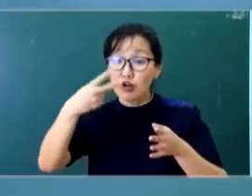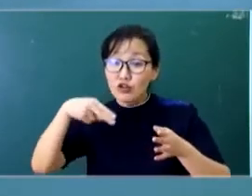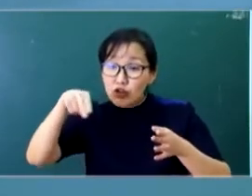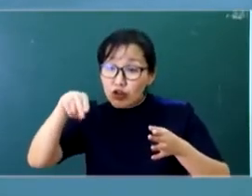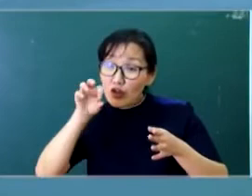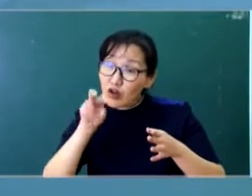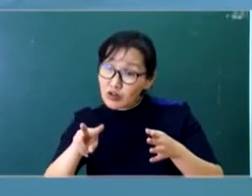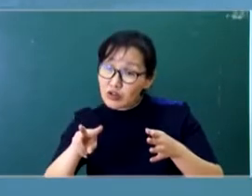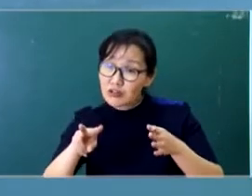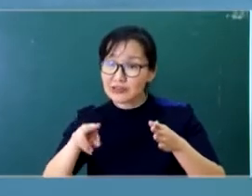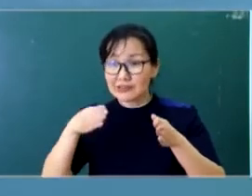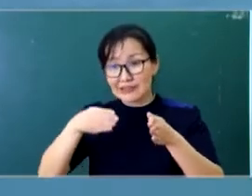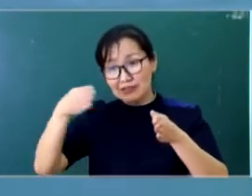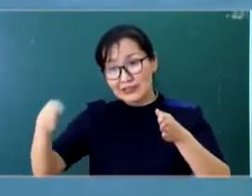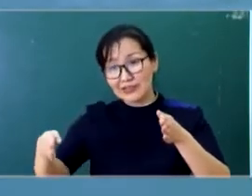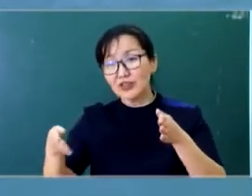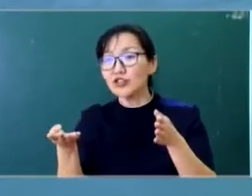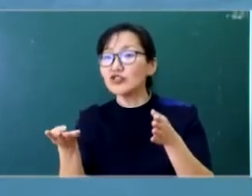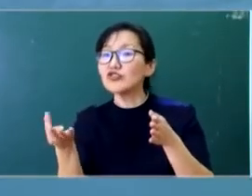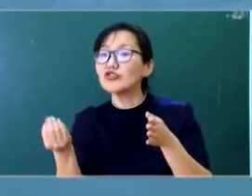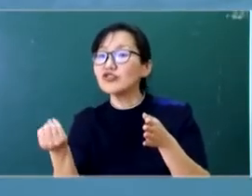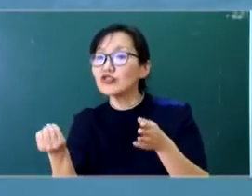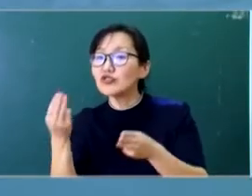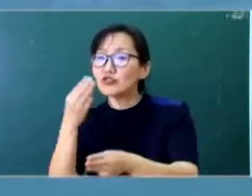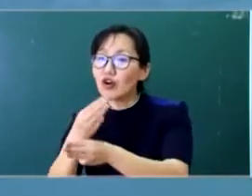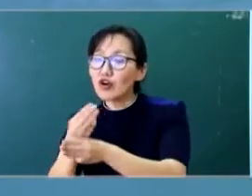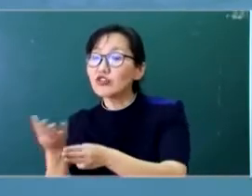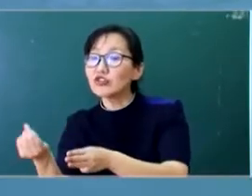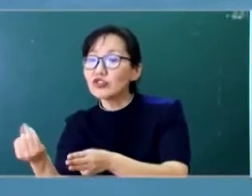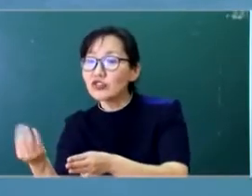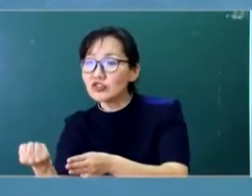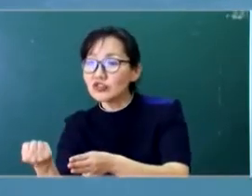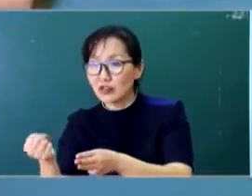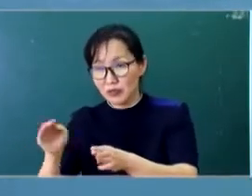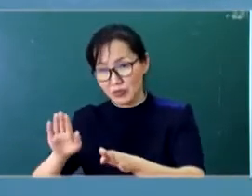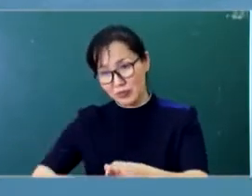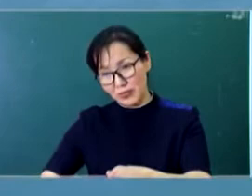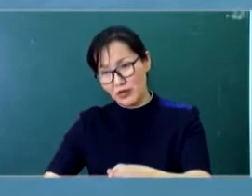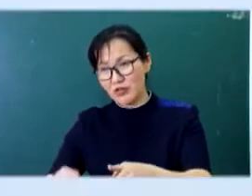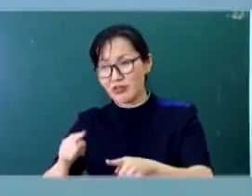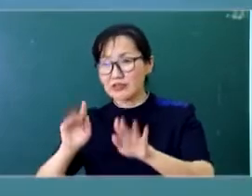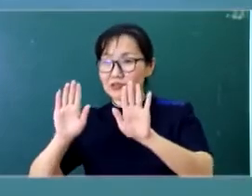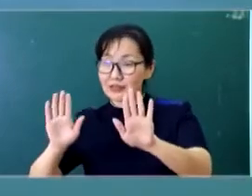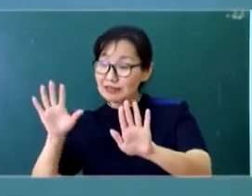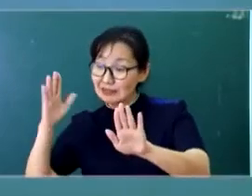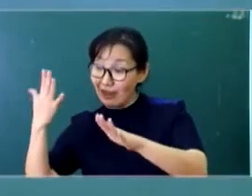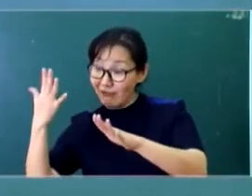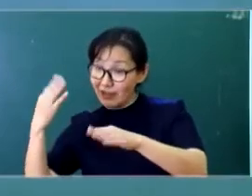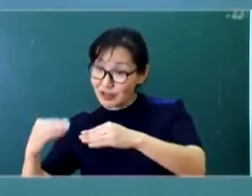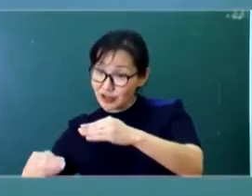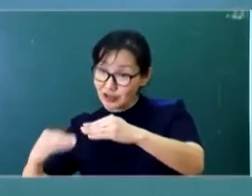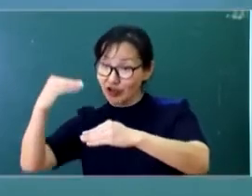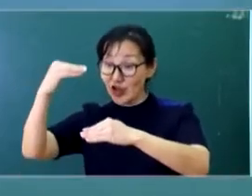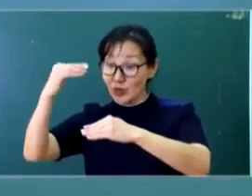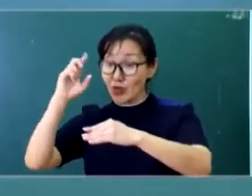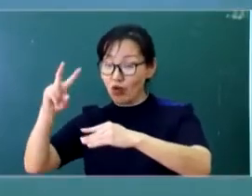нар тоймлохоор 100 см-тай гэж тоймлох нь. 128